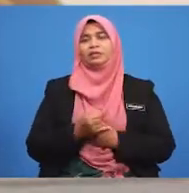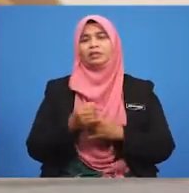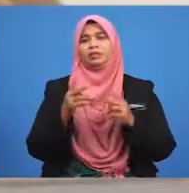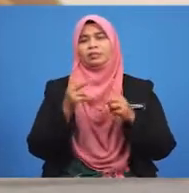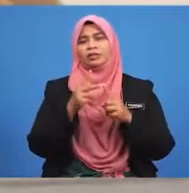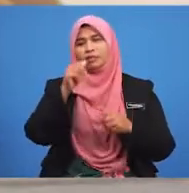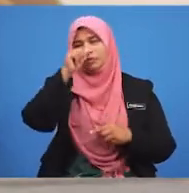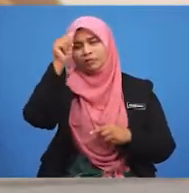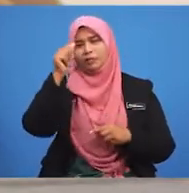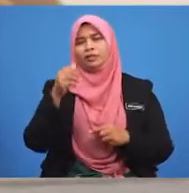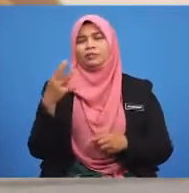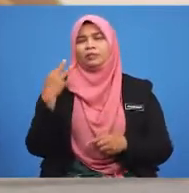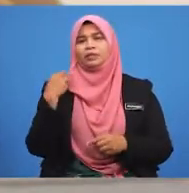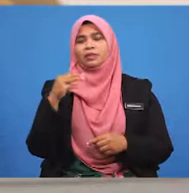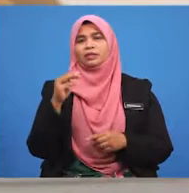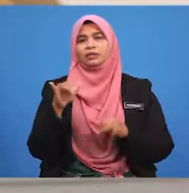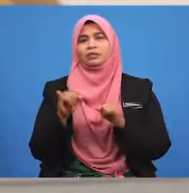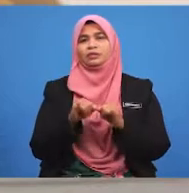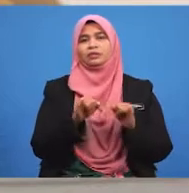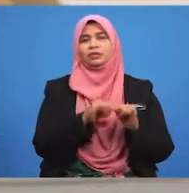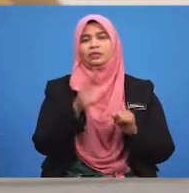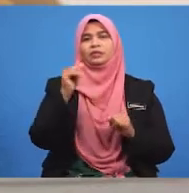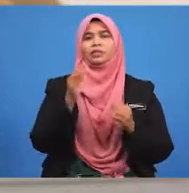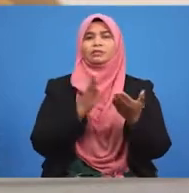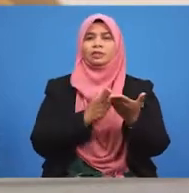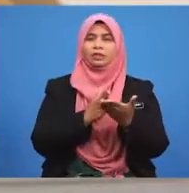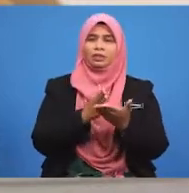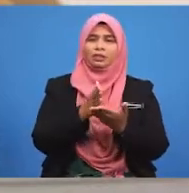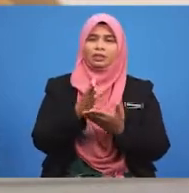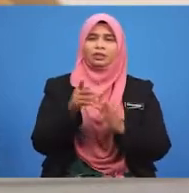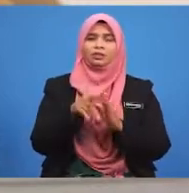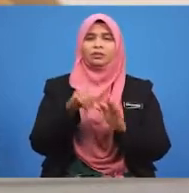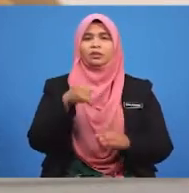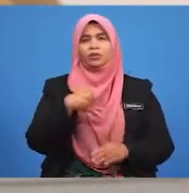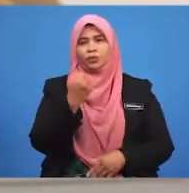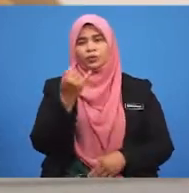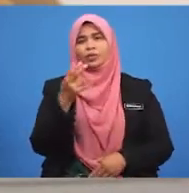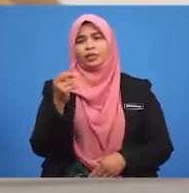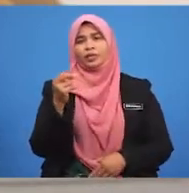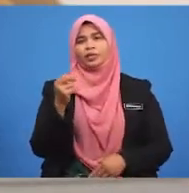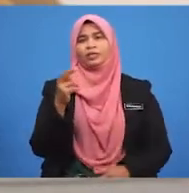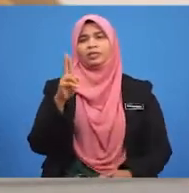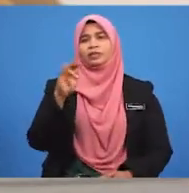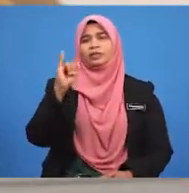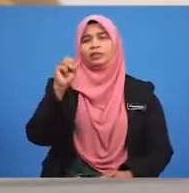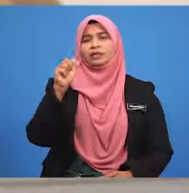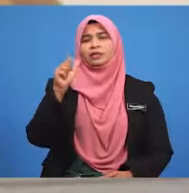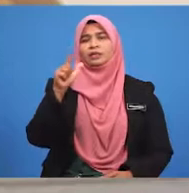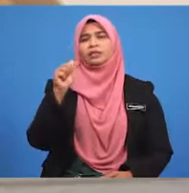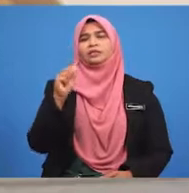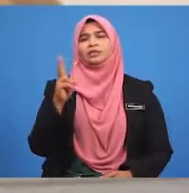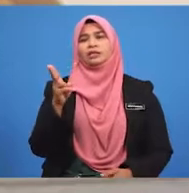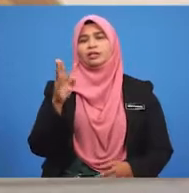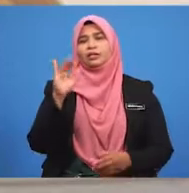wasallam, mereka jugalah yang meneruskan perjuangan risalah dakwah yang dibawa oleh Rasulullah dan menjadi